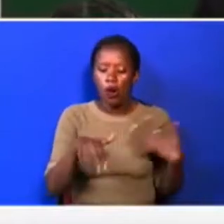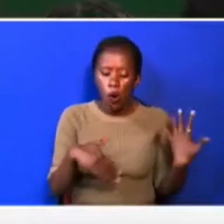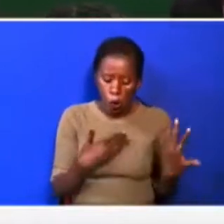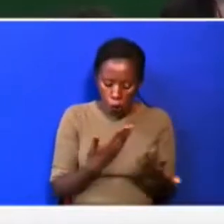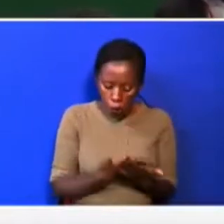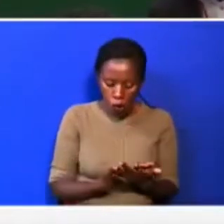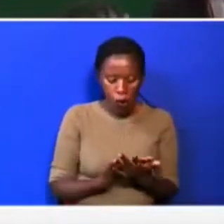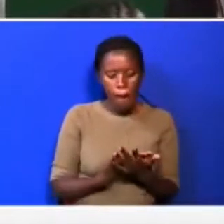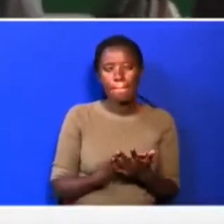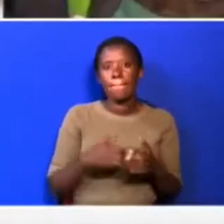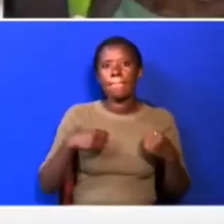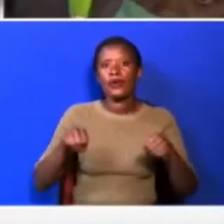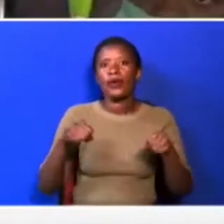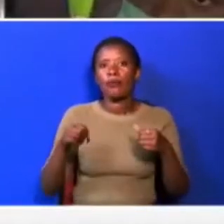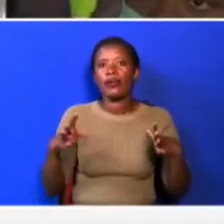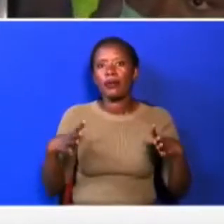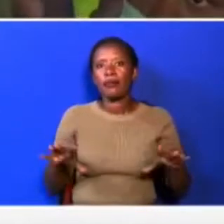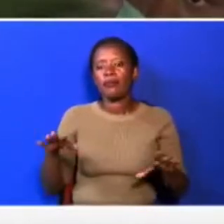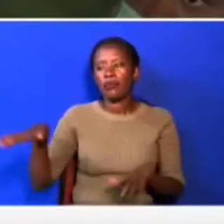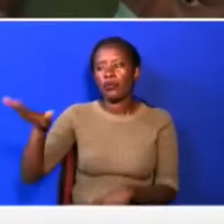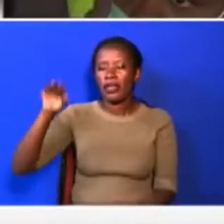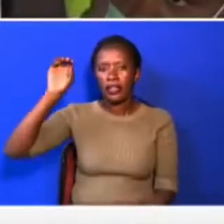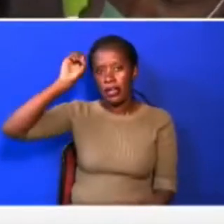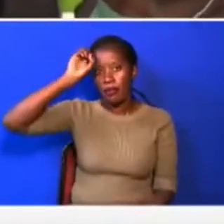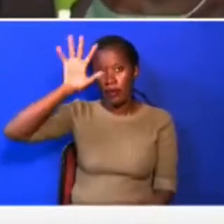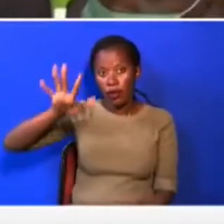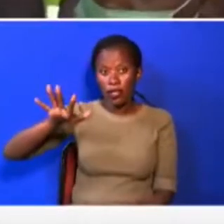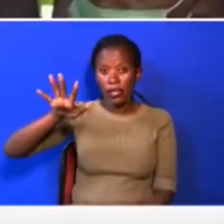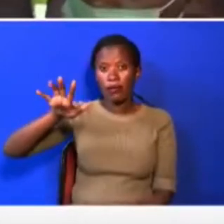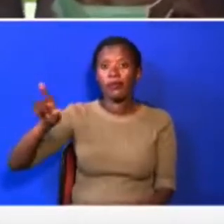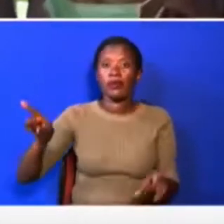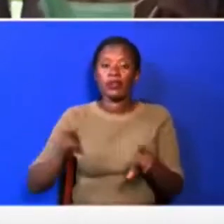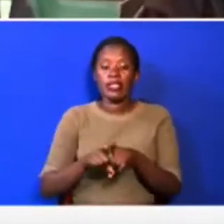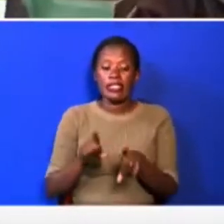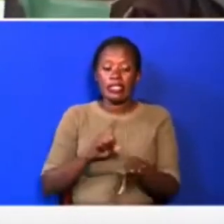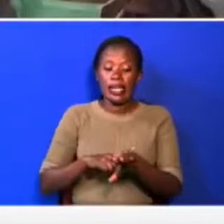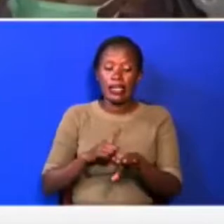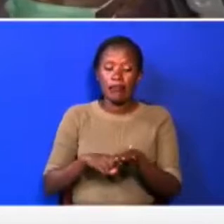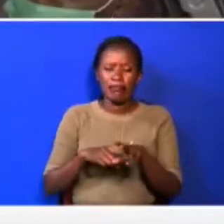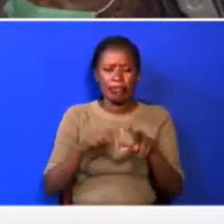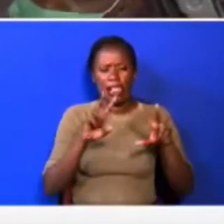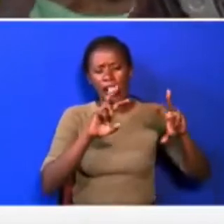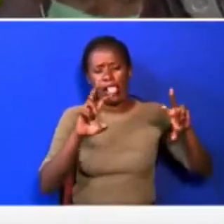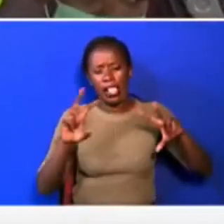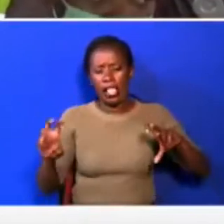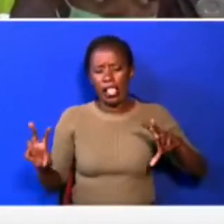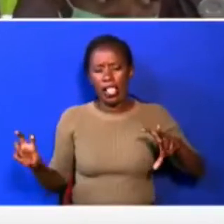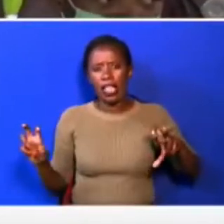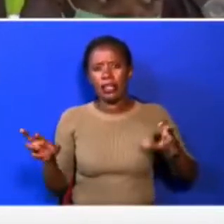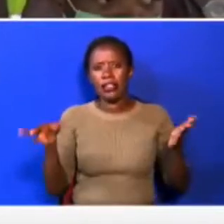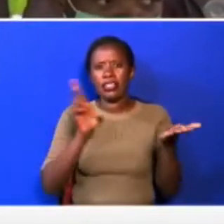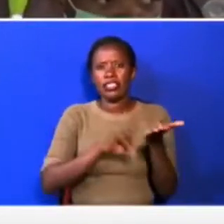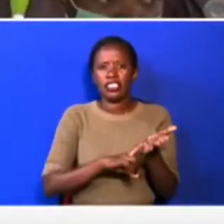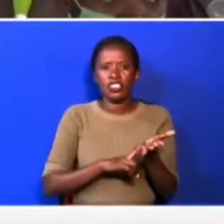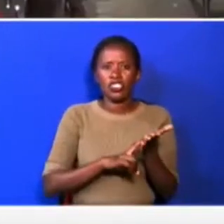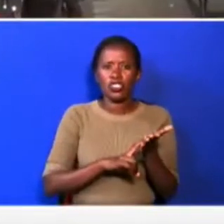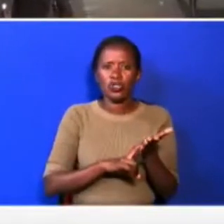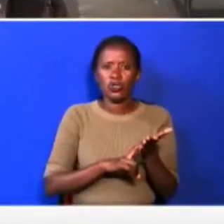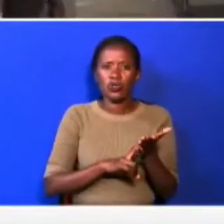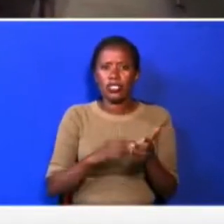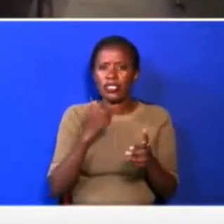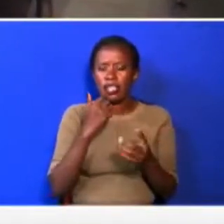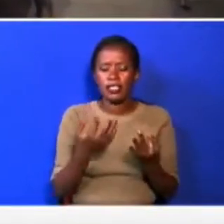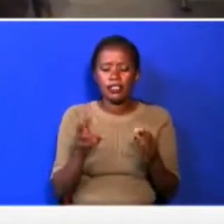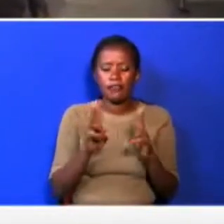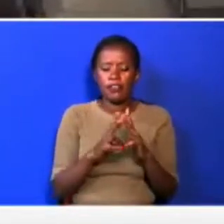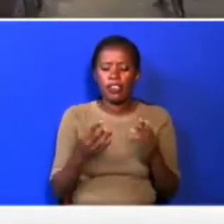nchini. Akizungumza eneo hilo alikokagua shughuli ya usajili, Bwana Njoroge amezungumzia umuhimu wa shughuli hiyo